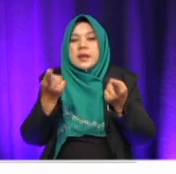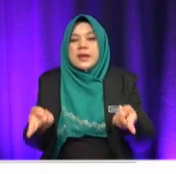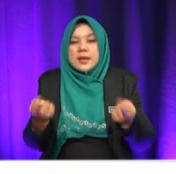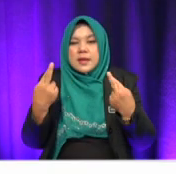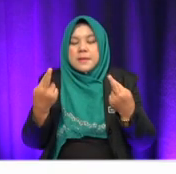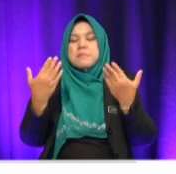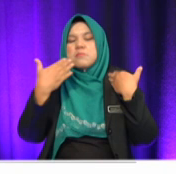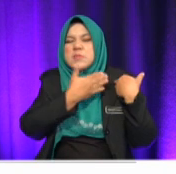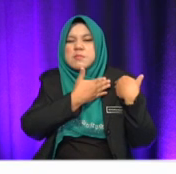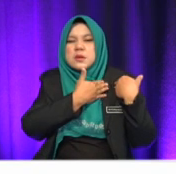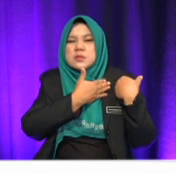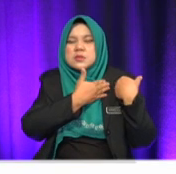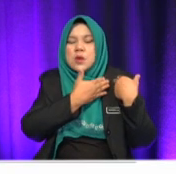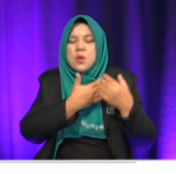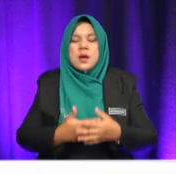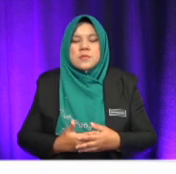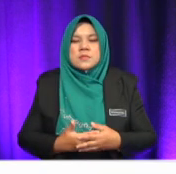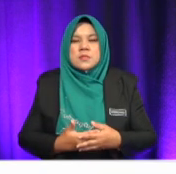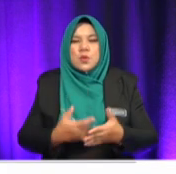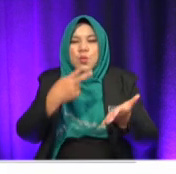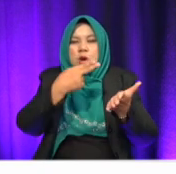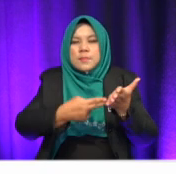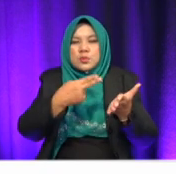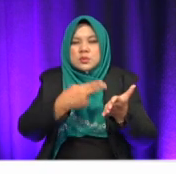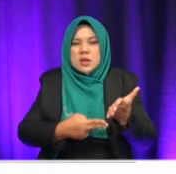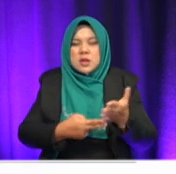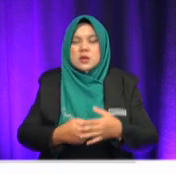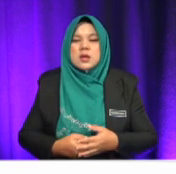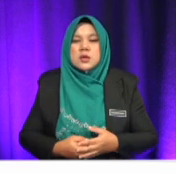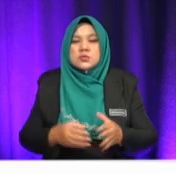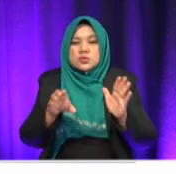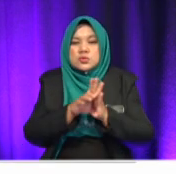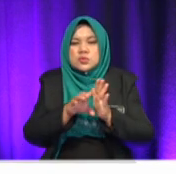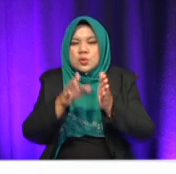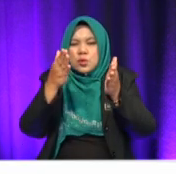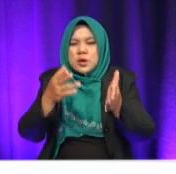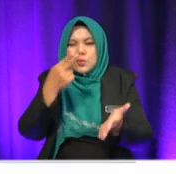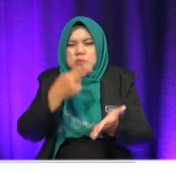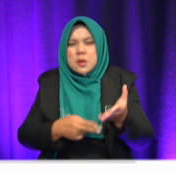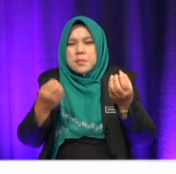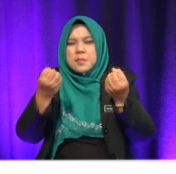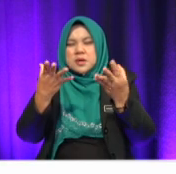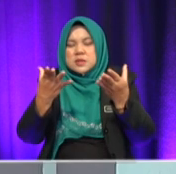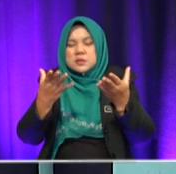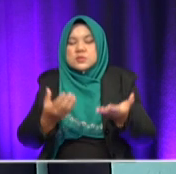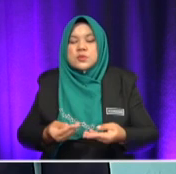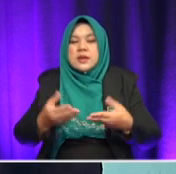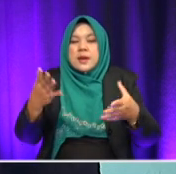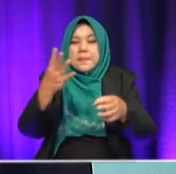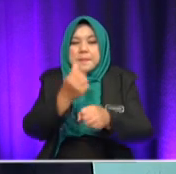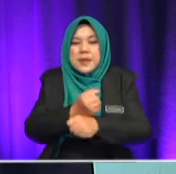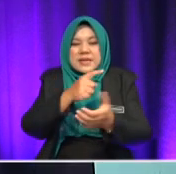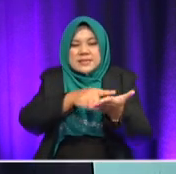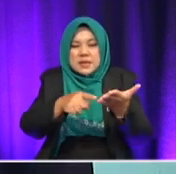berhutang baca kita sebut tadi belajar berhutang tiba-tiba orang Bagi duit nah Ambillah duitnya banyak hutang Masya Allah bagaikan mengantuk disorongkan bantal